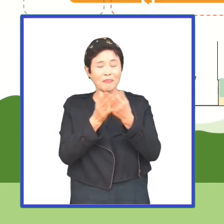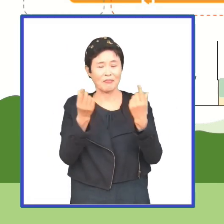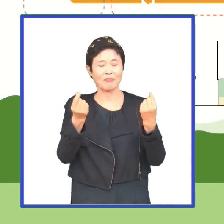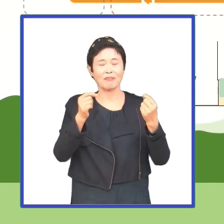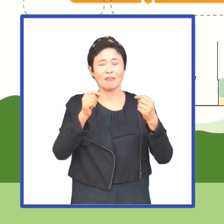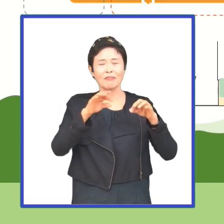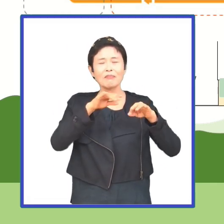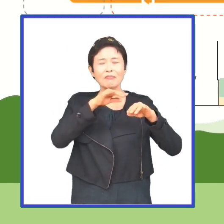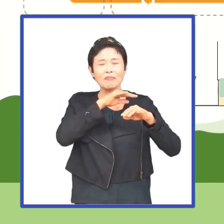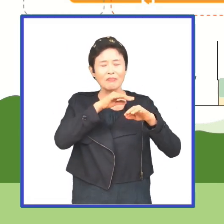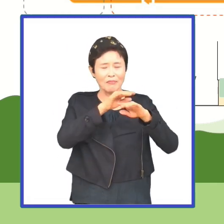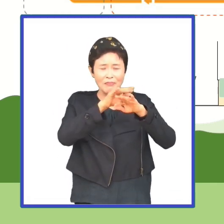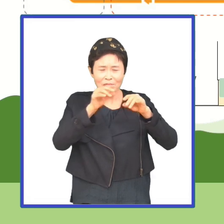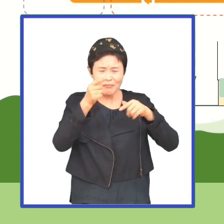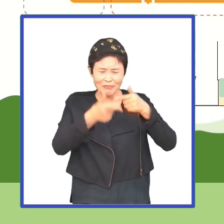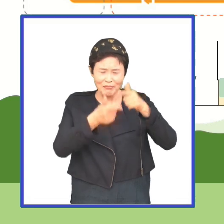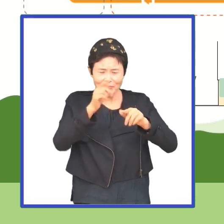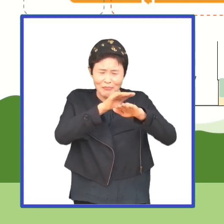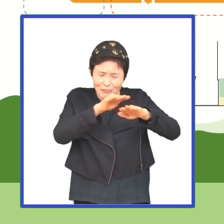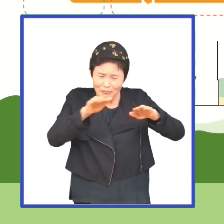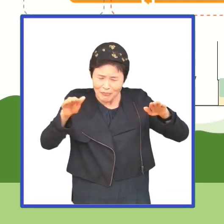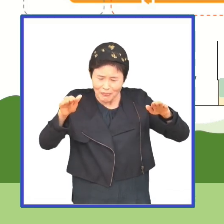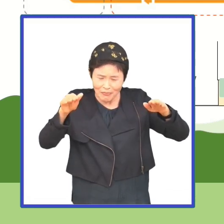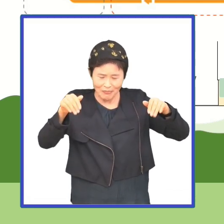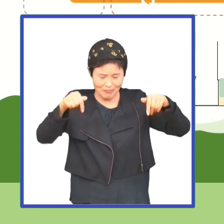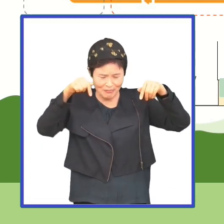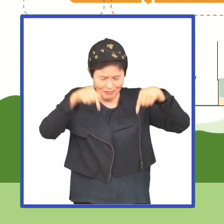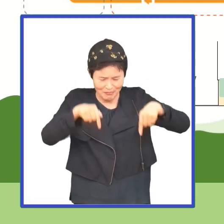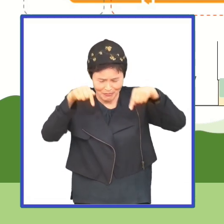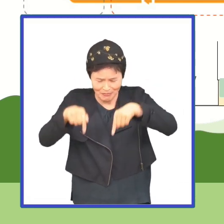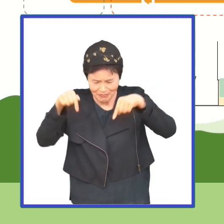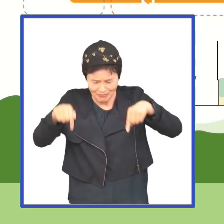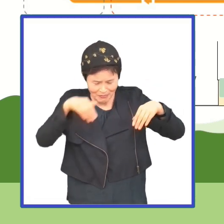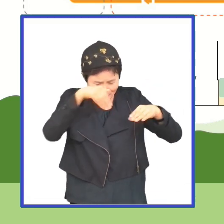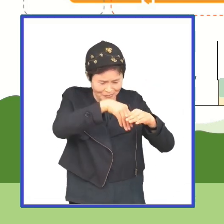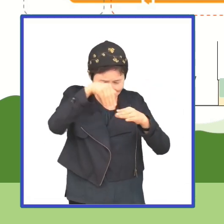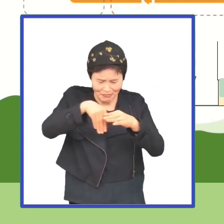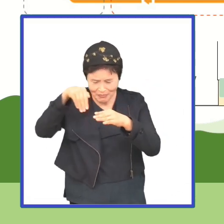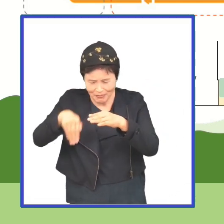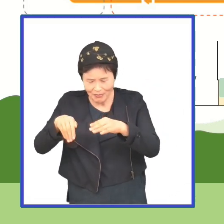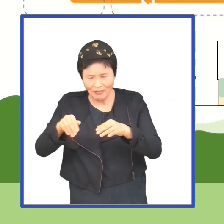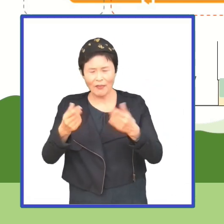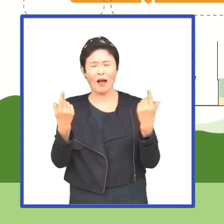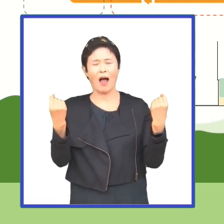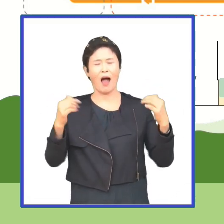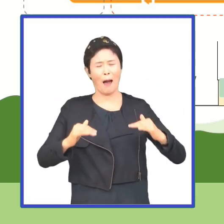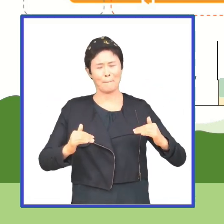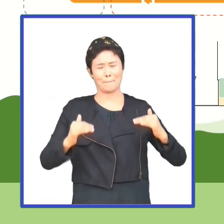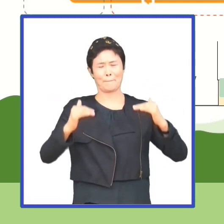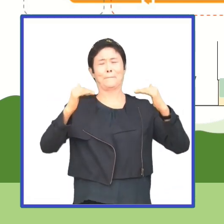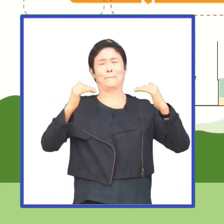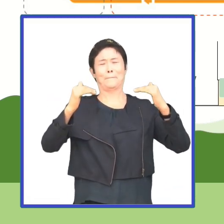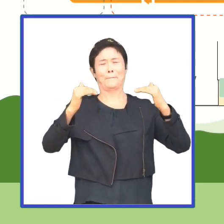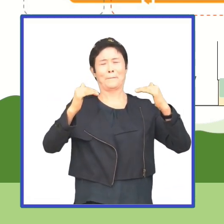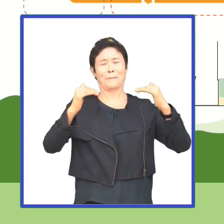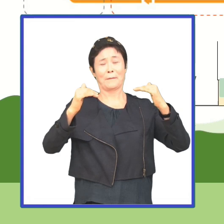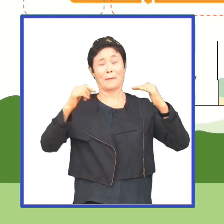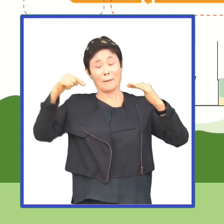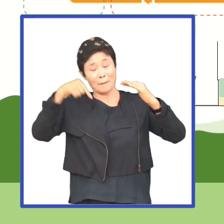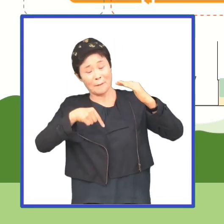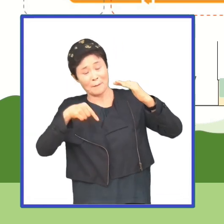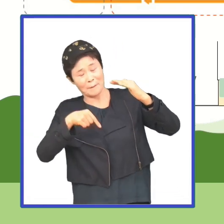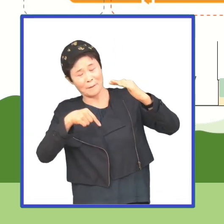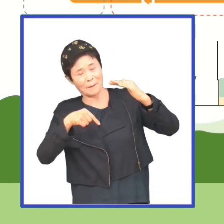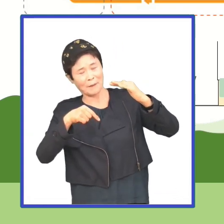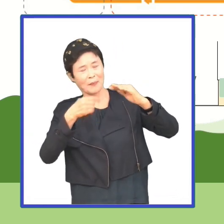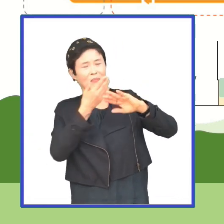연령의 나무들을 한꺼번에 이렇게 심는 활동들을 했었는데요. 나무가 한꺼번에 똑같이 자라게 되면 그